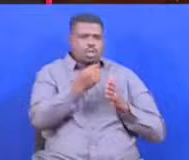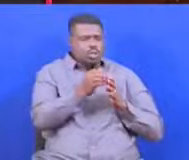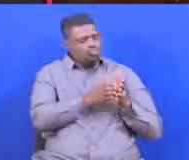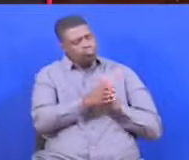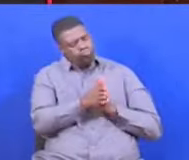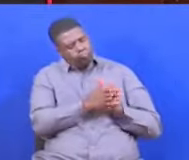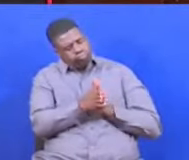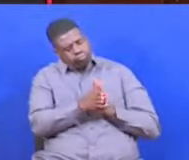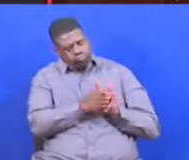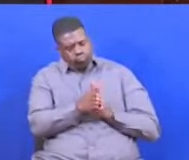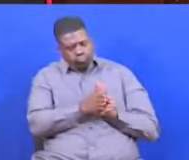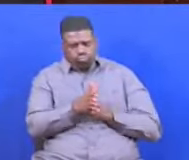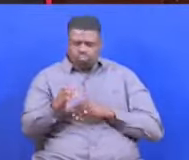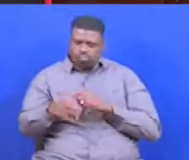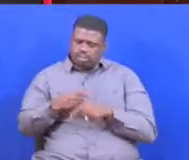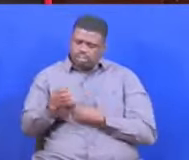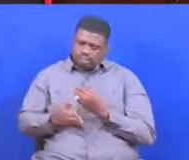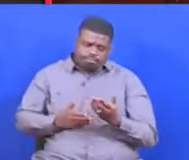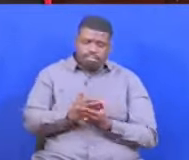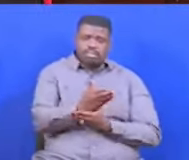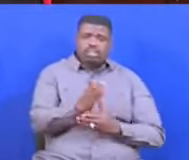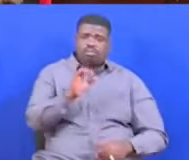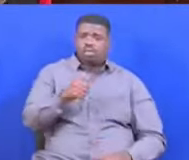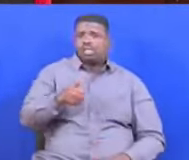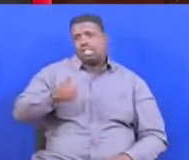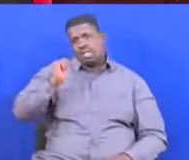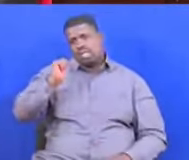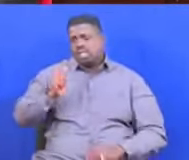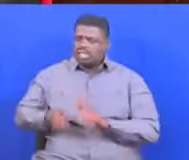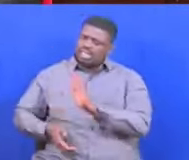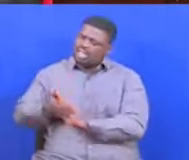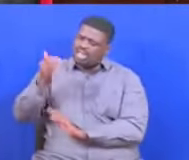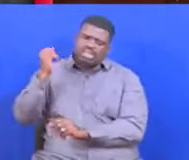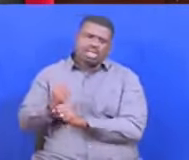miradi ambayo tulipitisha mwaka jana ya umwagiliaji ianze kazi sasa